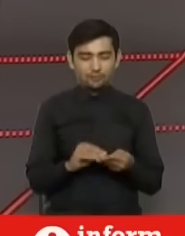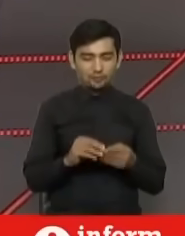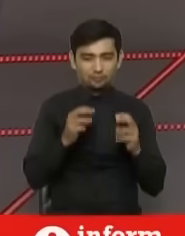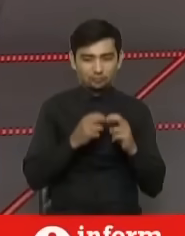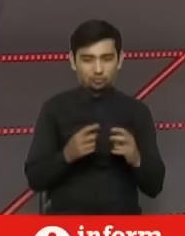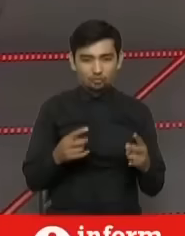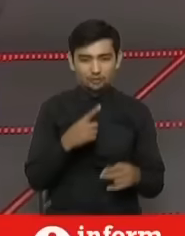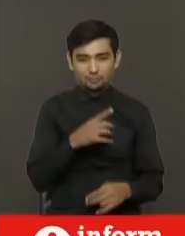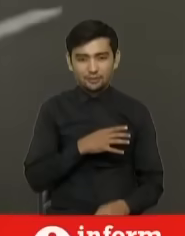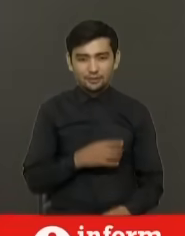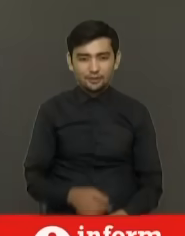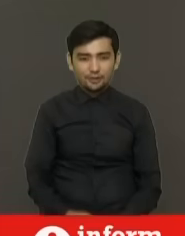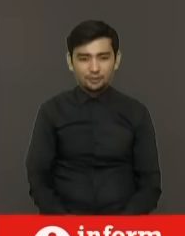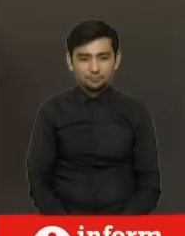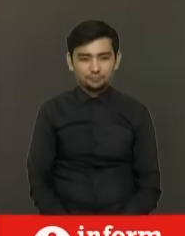тапсырды.